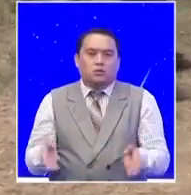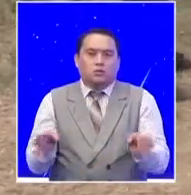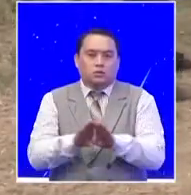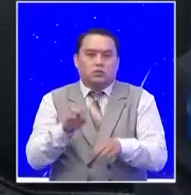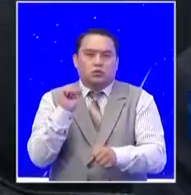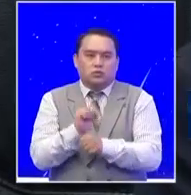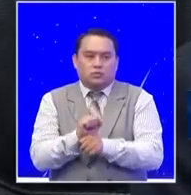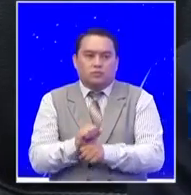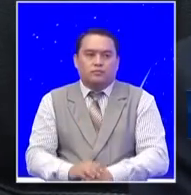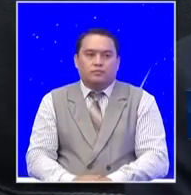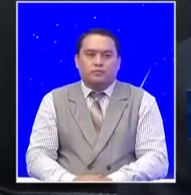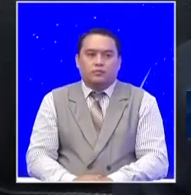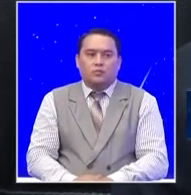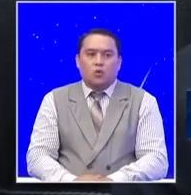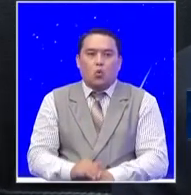керек.